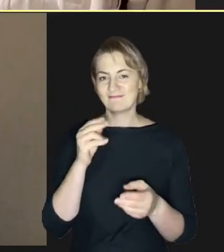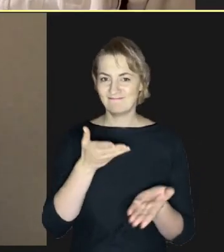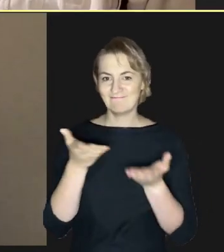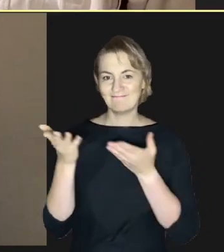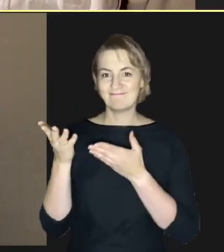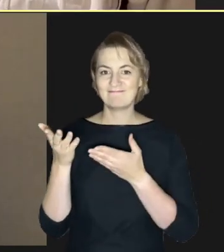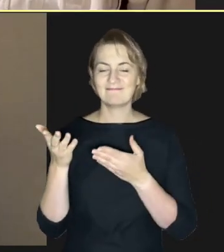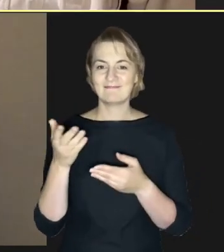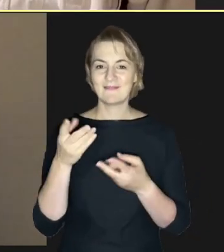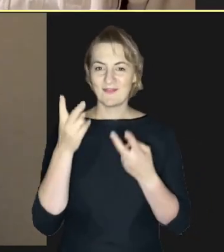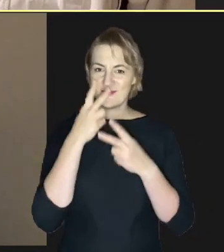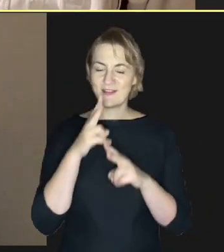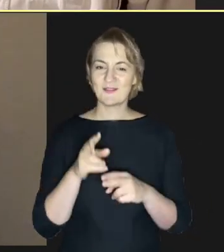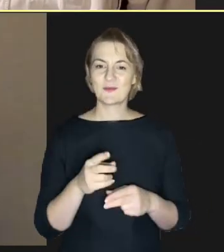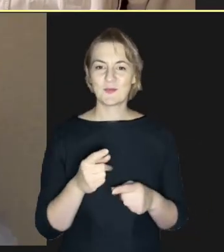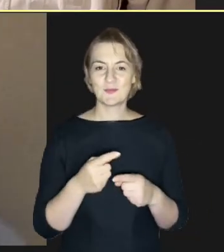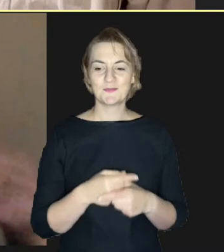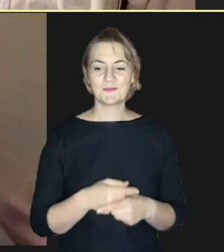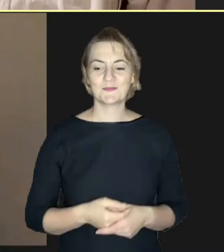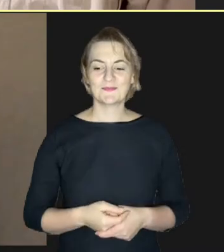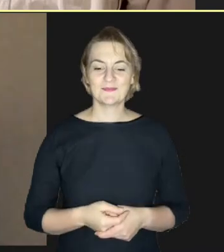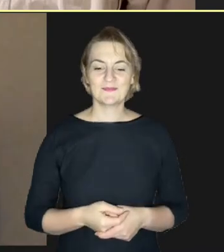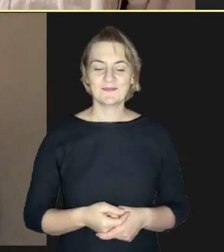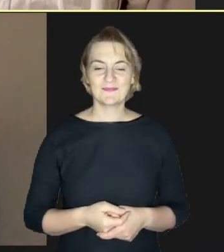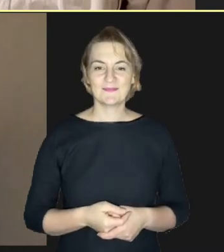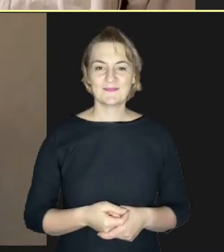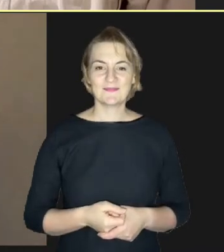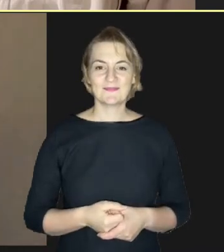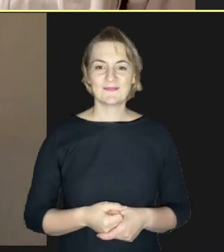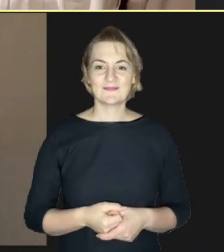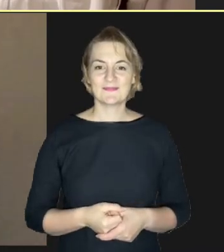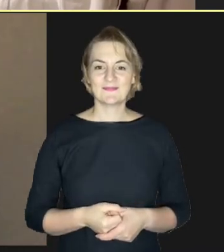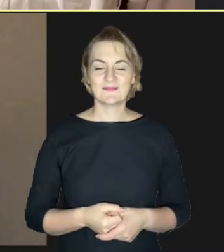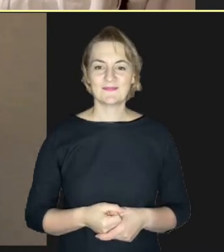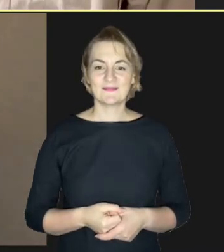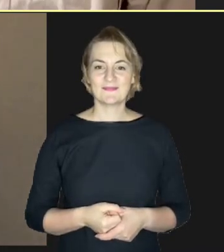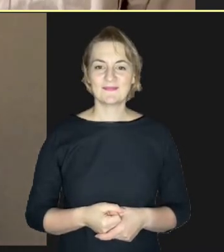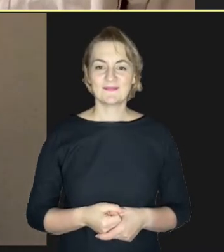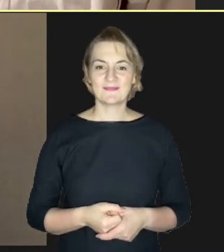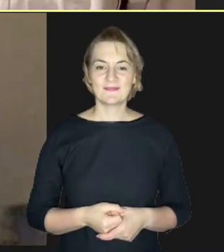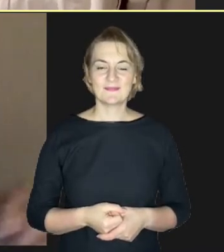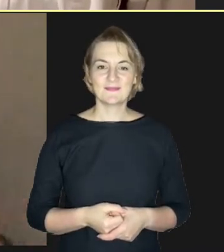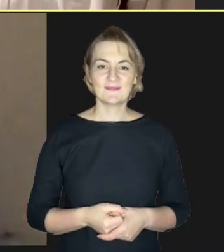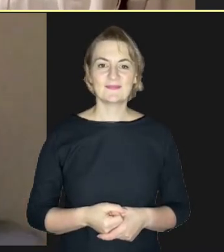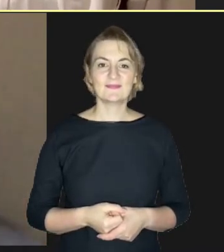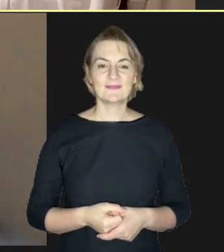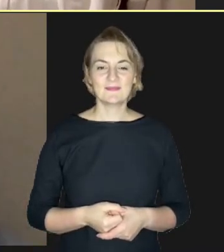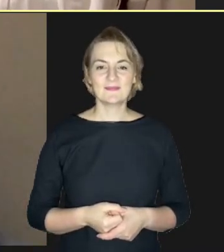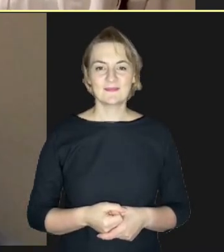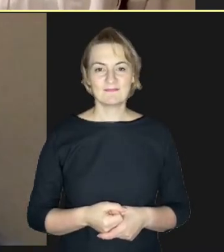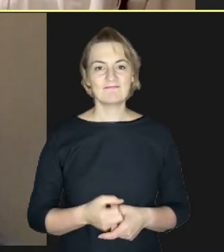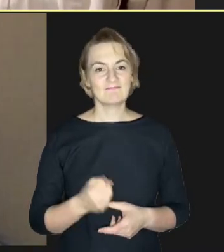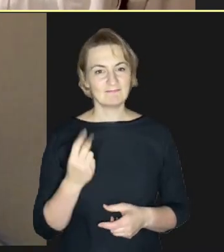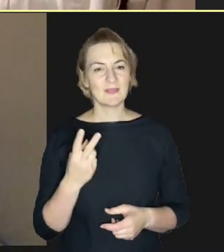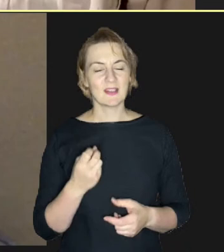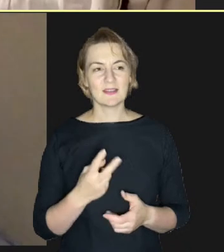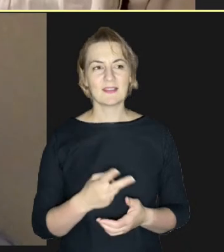Tak. Oddamy głos widzom. Tak.